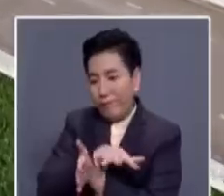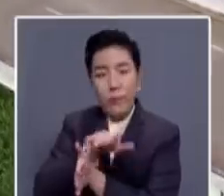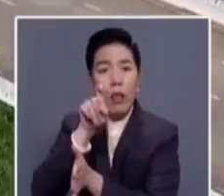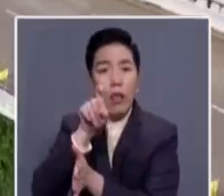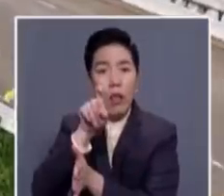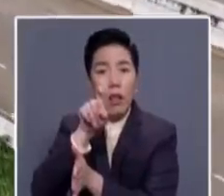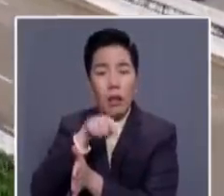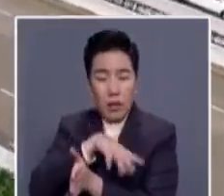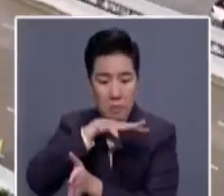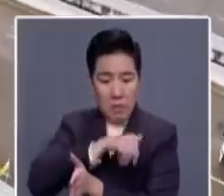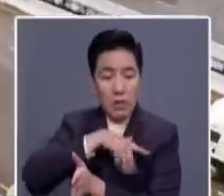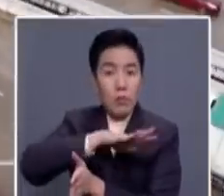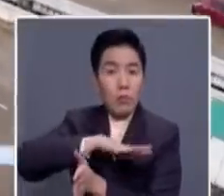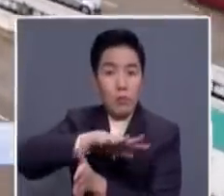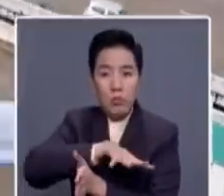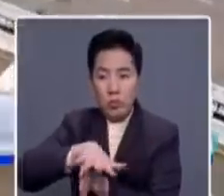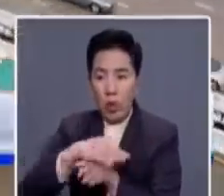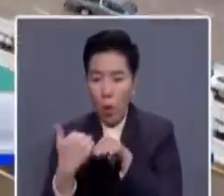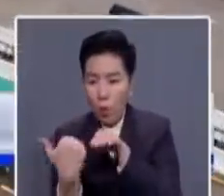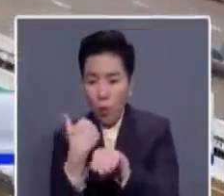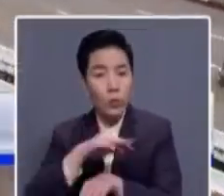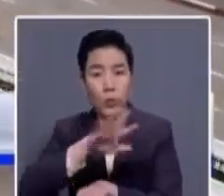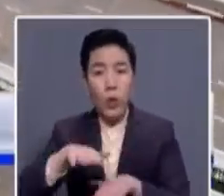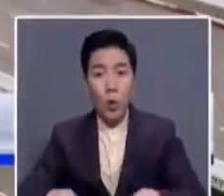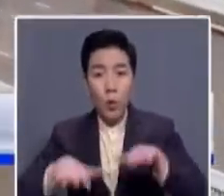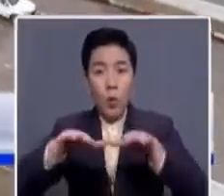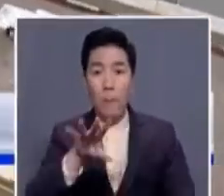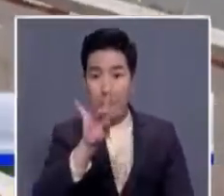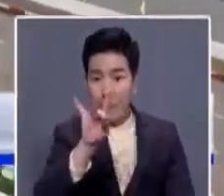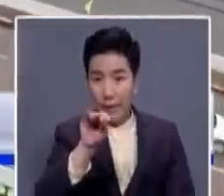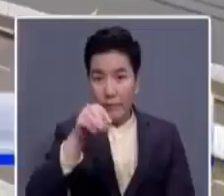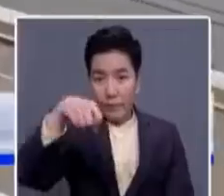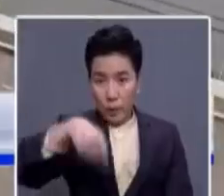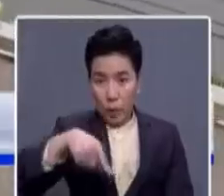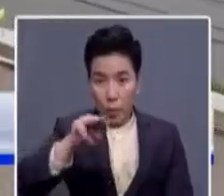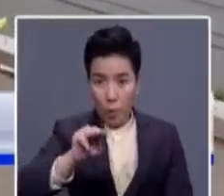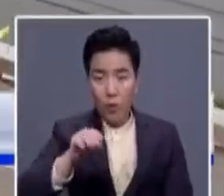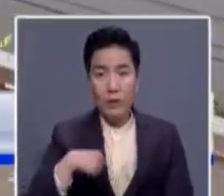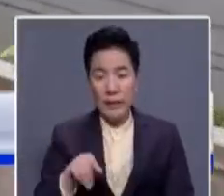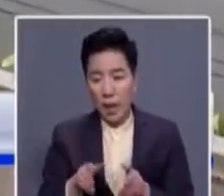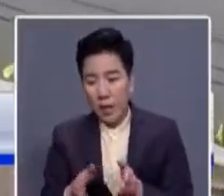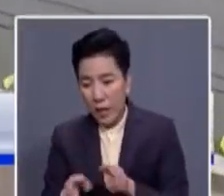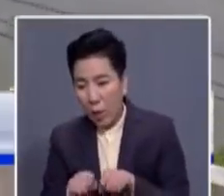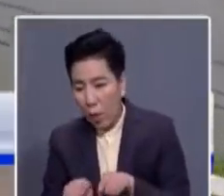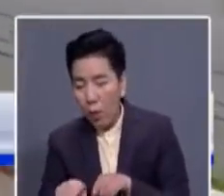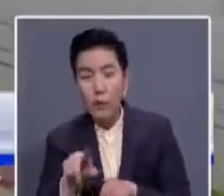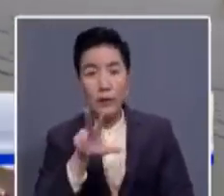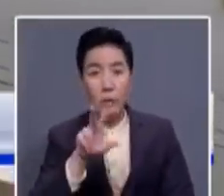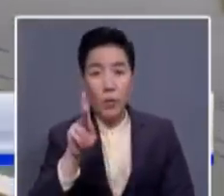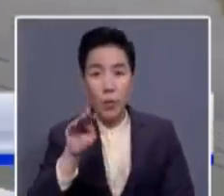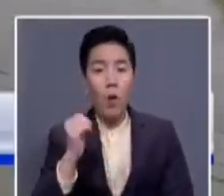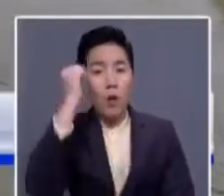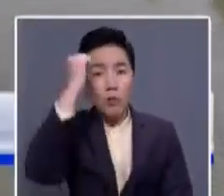านเหนือเทศบาลเมืองยโสธรท่วมถนนบายพาสนะคะสูง80เซนติเมตรระยะทางประมาณ3กิโลเมตรท่วมสถานีขนส่ง